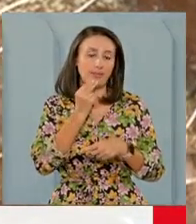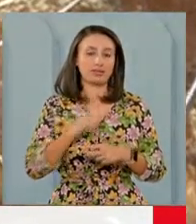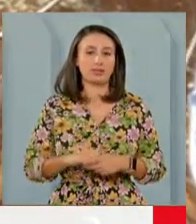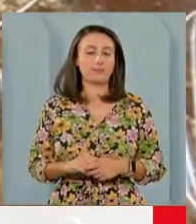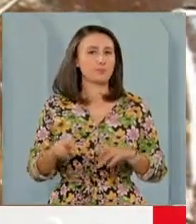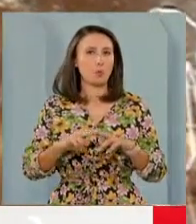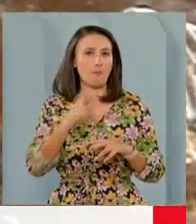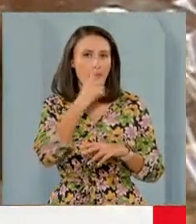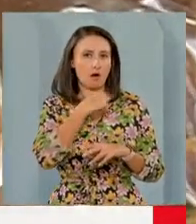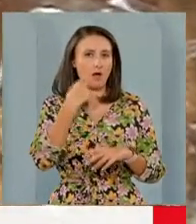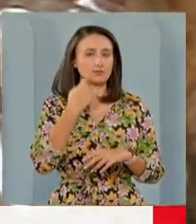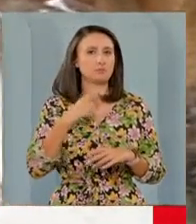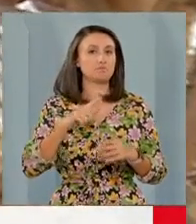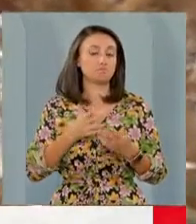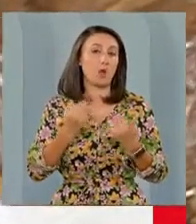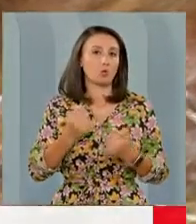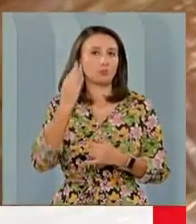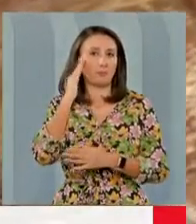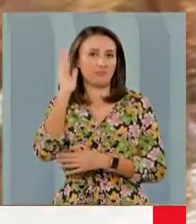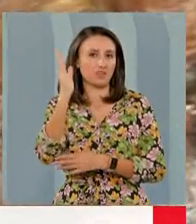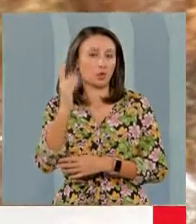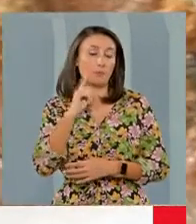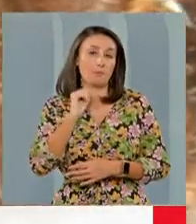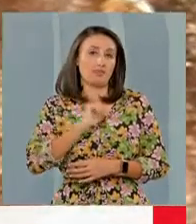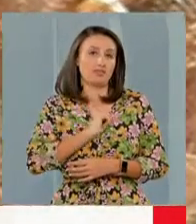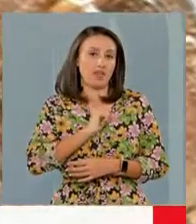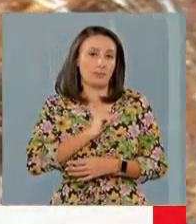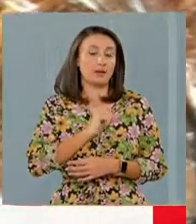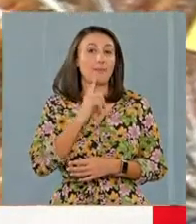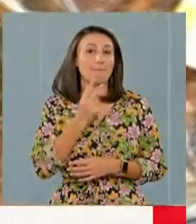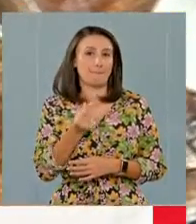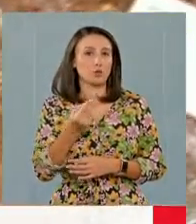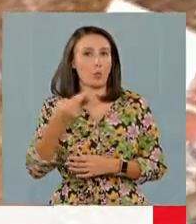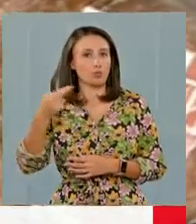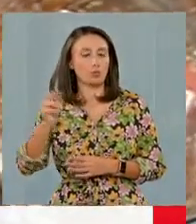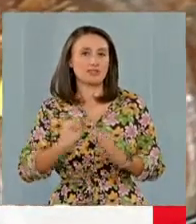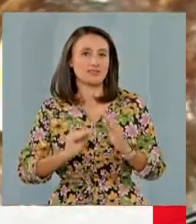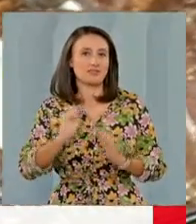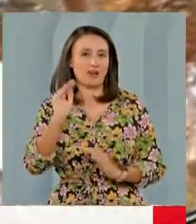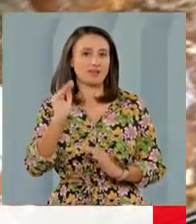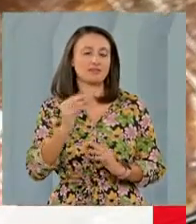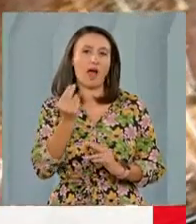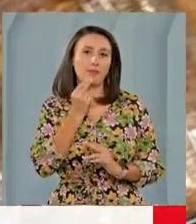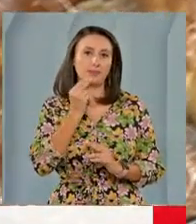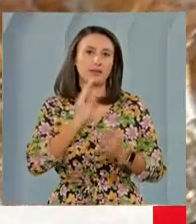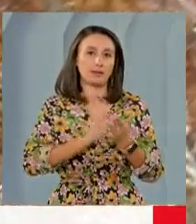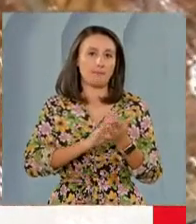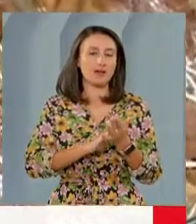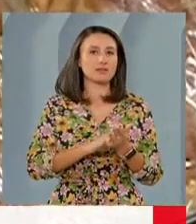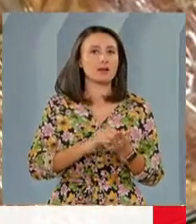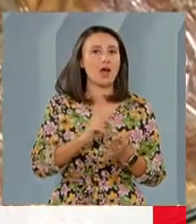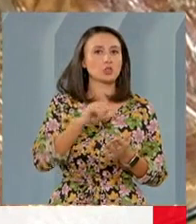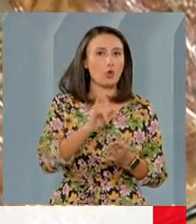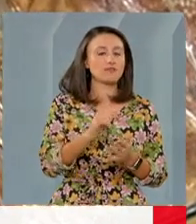cum arată perspectivele momentele de fapt îmi e teamă încât să prețurile vor continua să crească mai ales la alimentele de bază startof